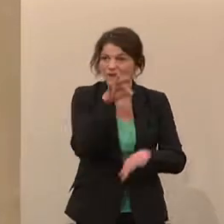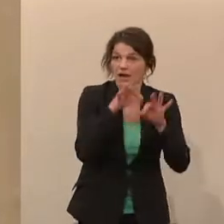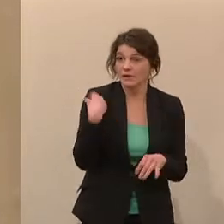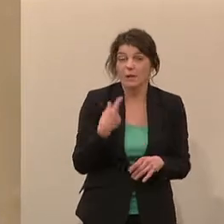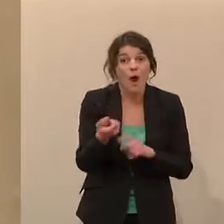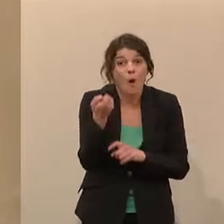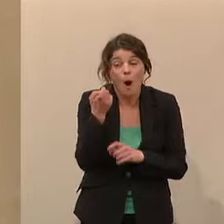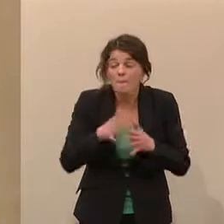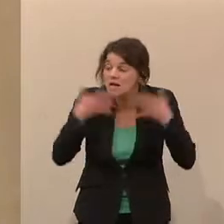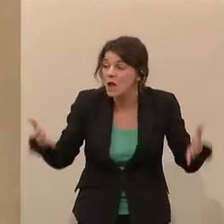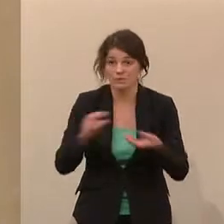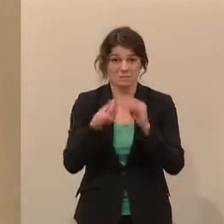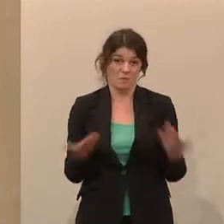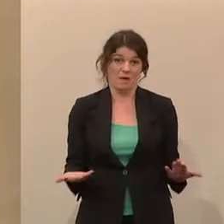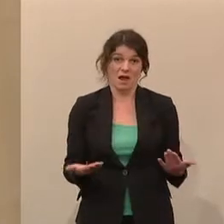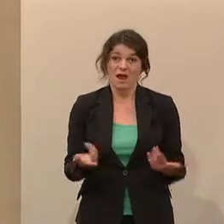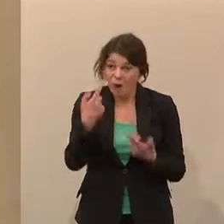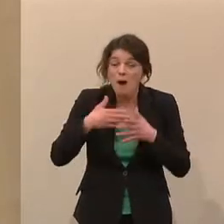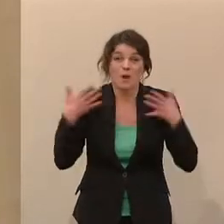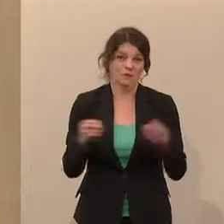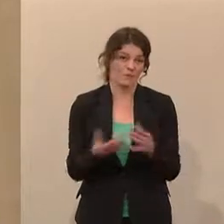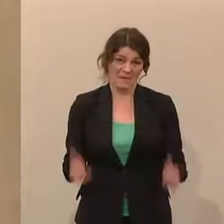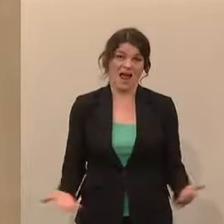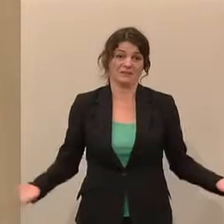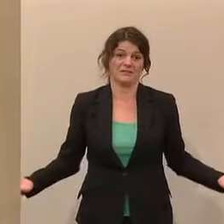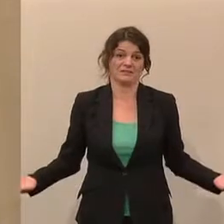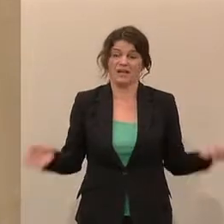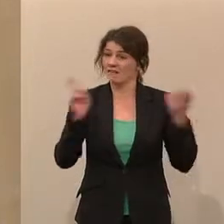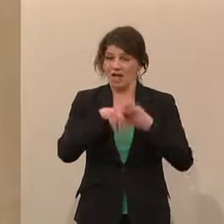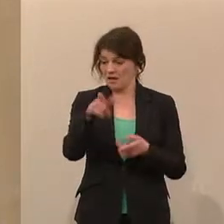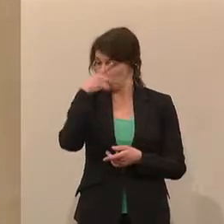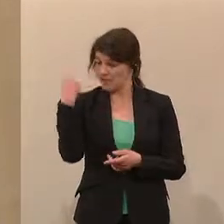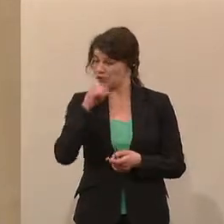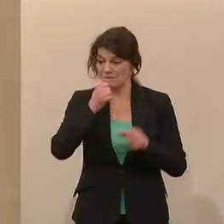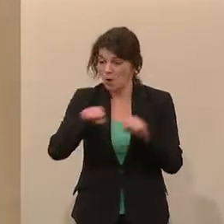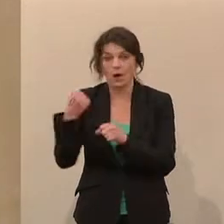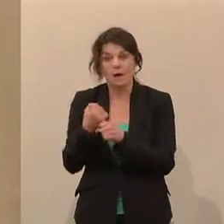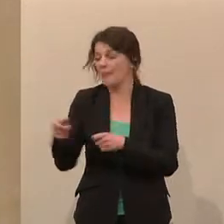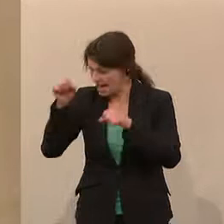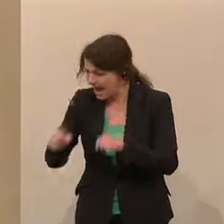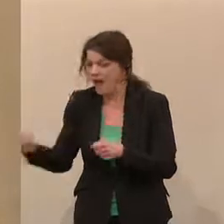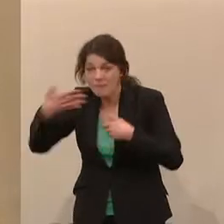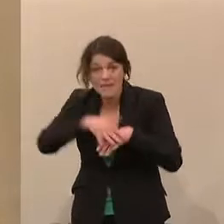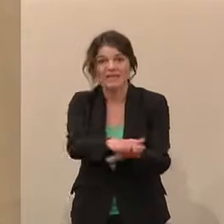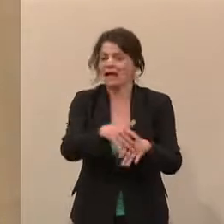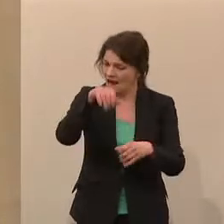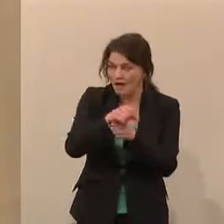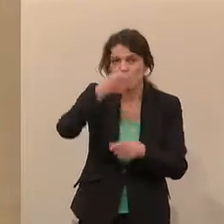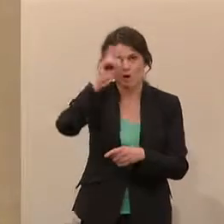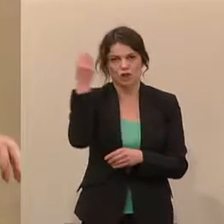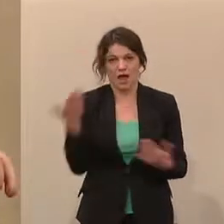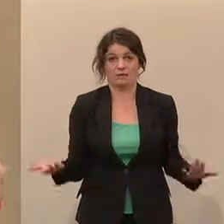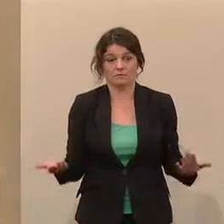großen problemen führen und es wird so prost großen probleme bekommen wenn sie den menschen nicht ermöglichen sich integrieren zu können deutsch lernen zu